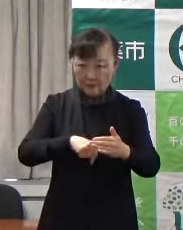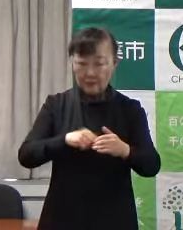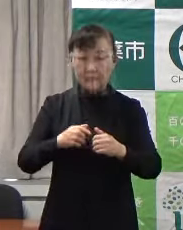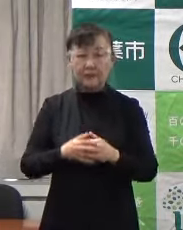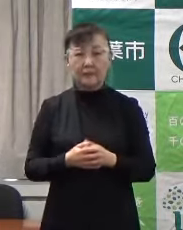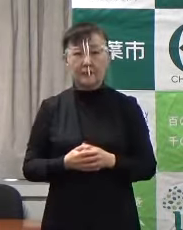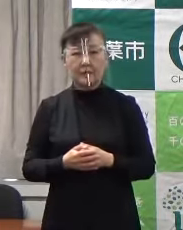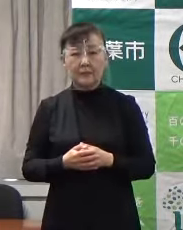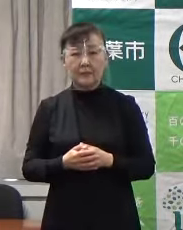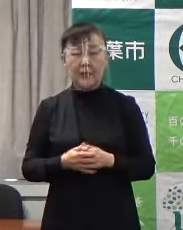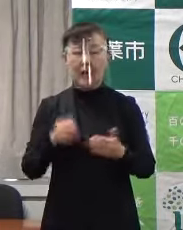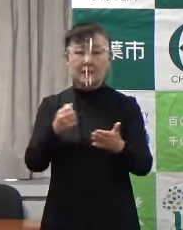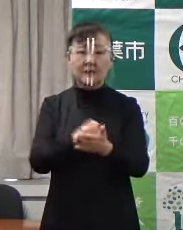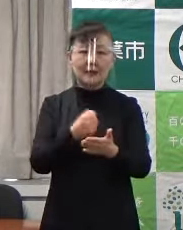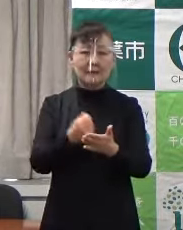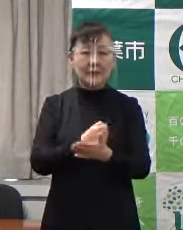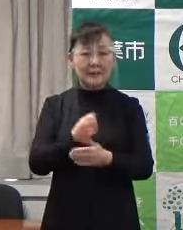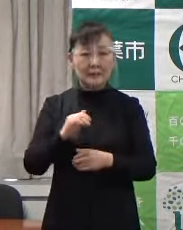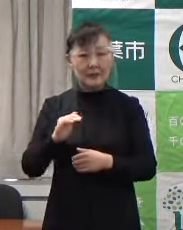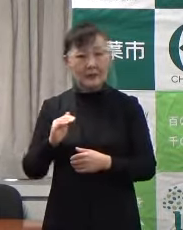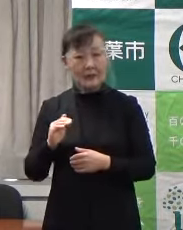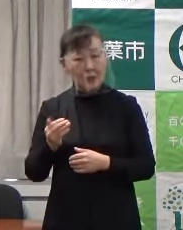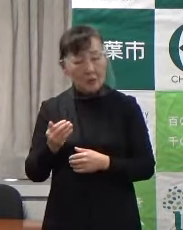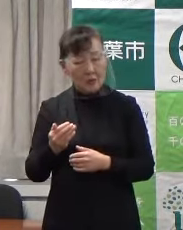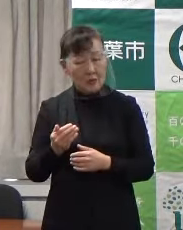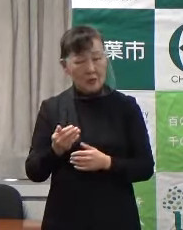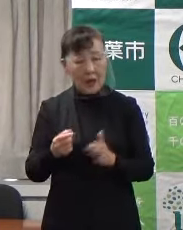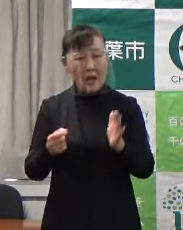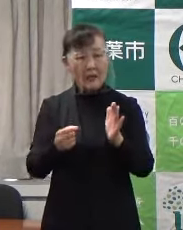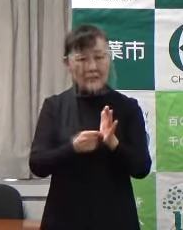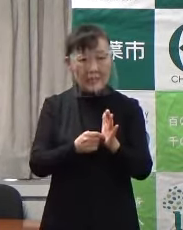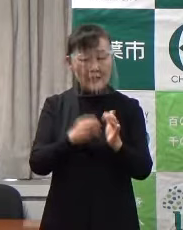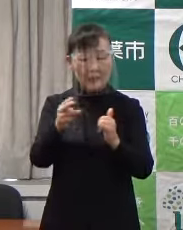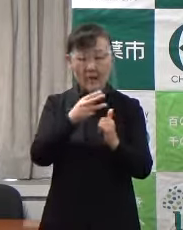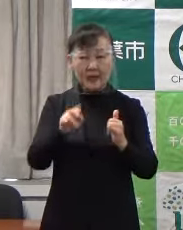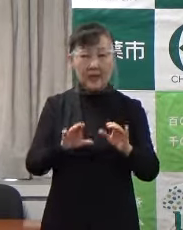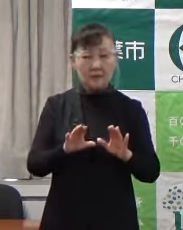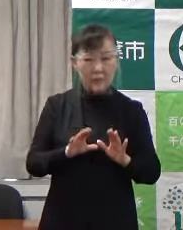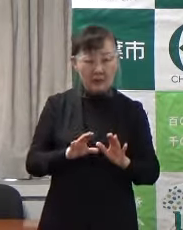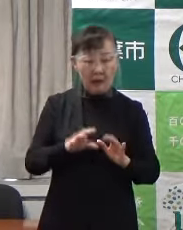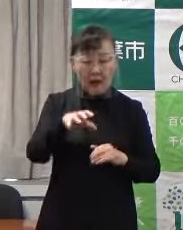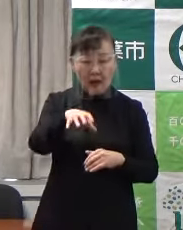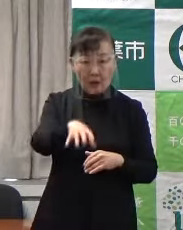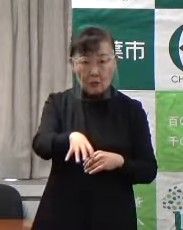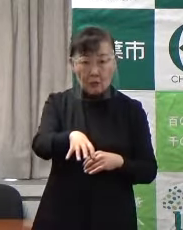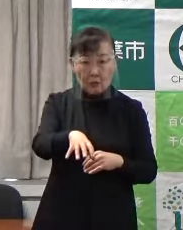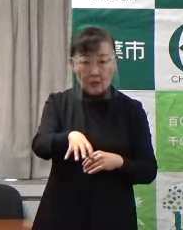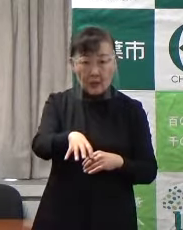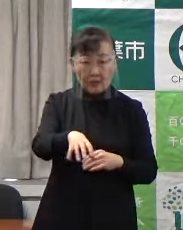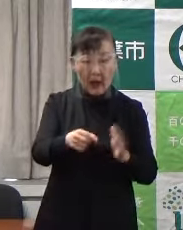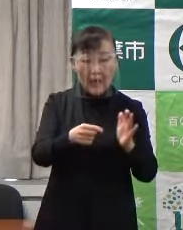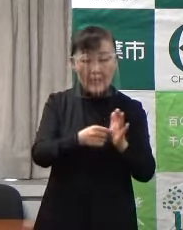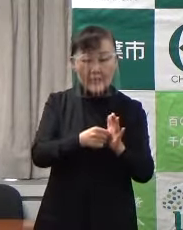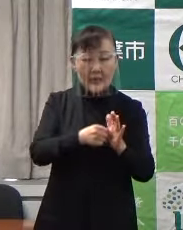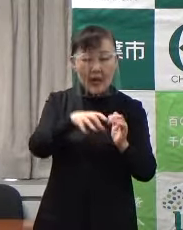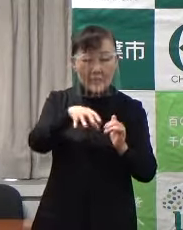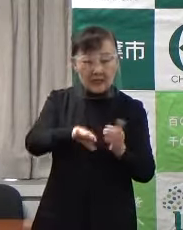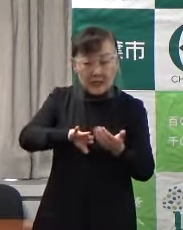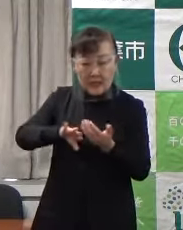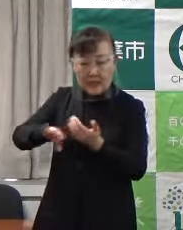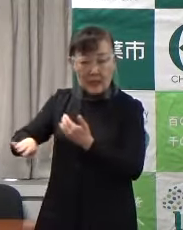もう残念ですけども被災してしまった箇所というのを被災地以外の方に